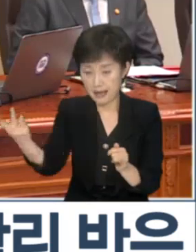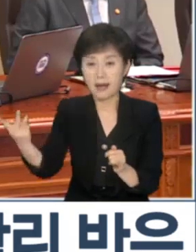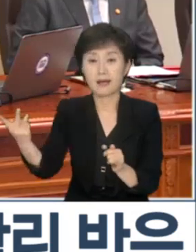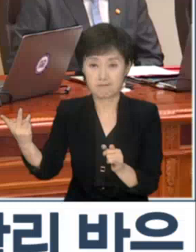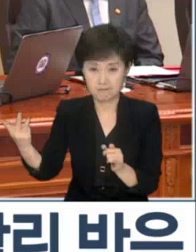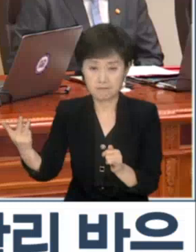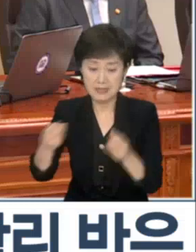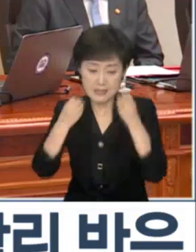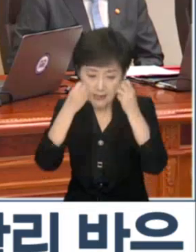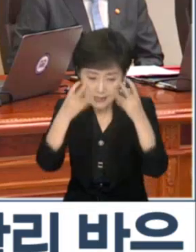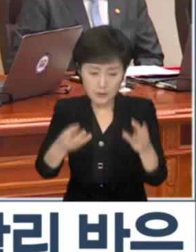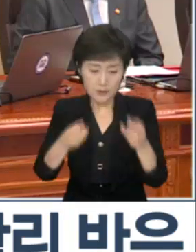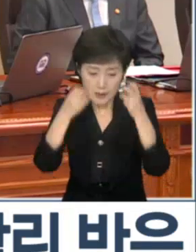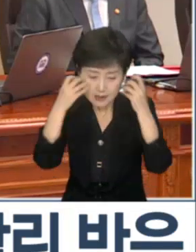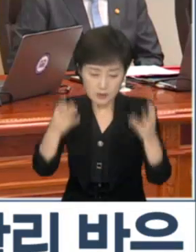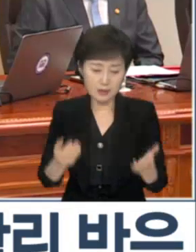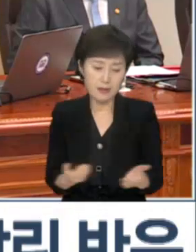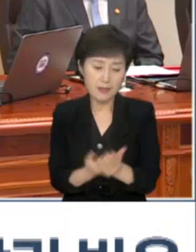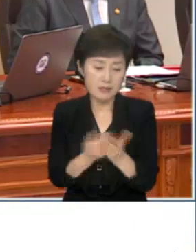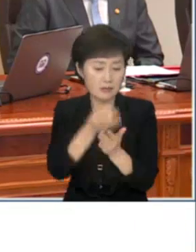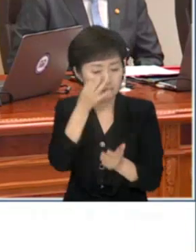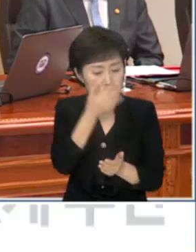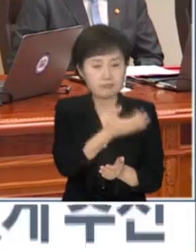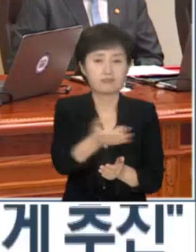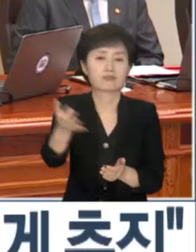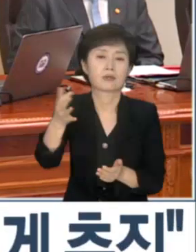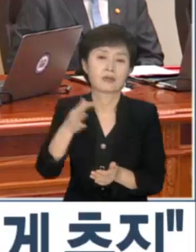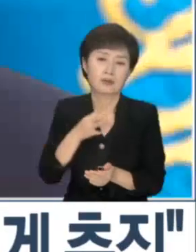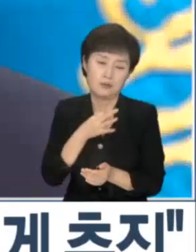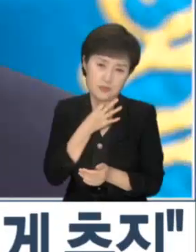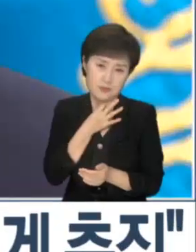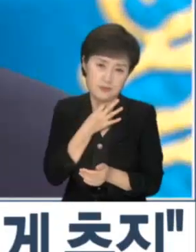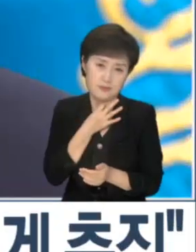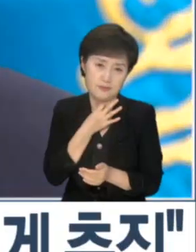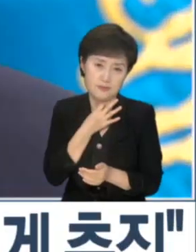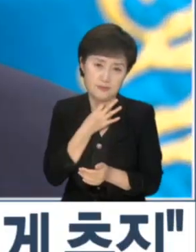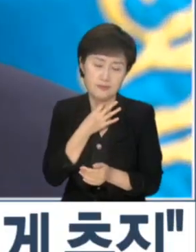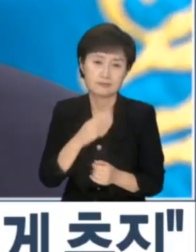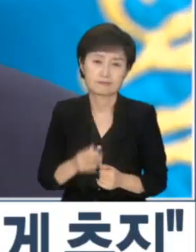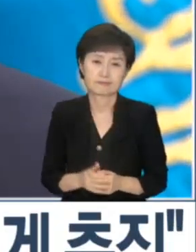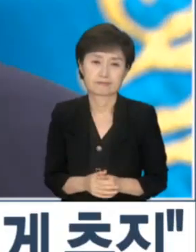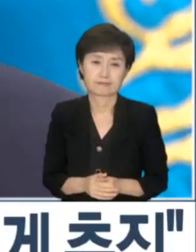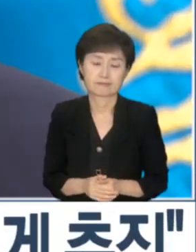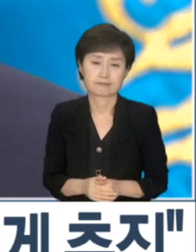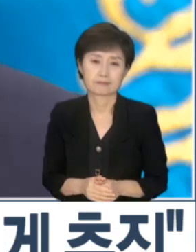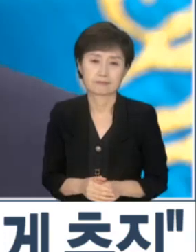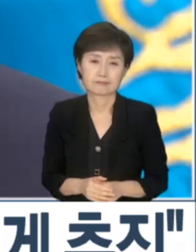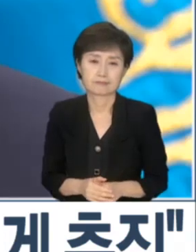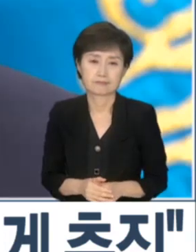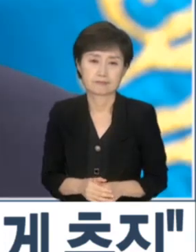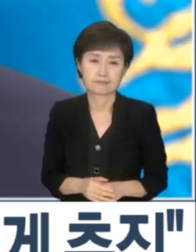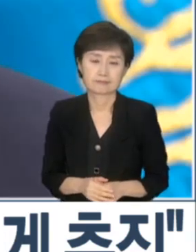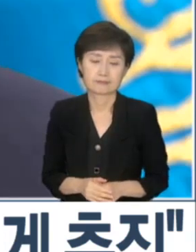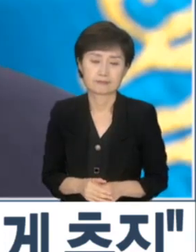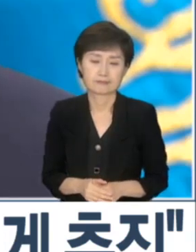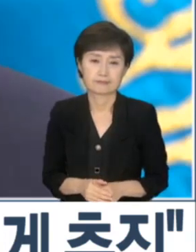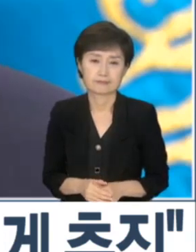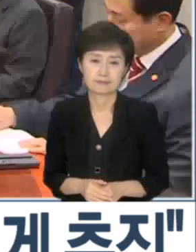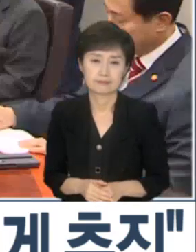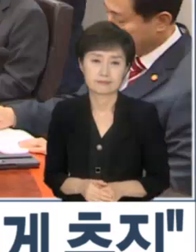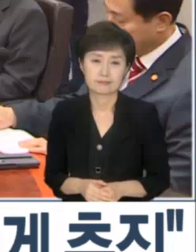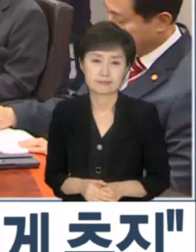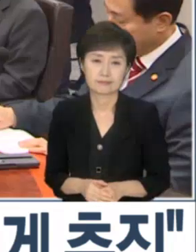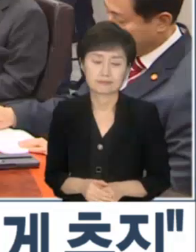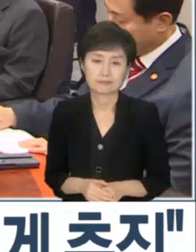좀 국민이 피부 좀 느낄 수 있는 그런 정책들을 펼 수 있는 그런 계기가 마련하기 위한 것이 아닌가 저는 그렇게 봅니다